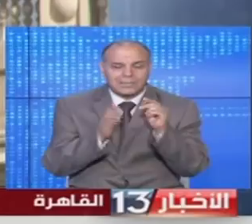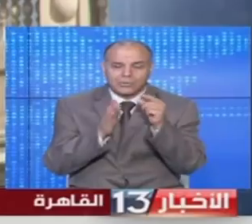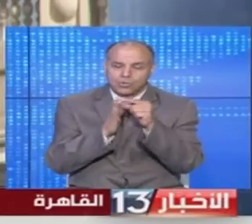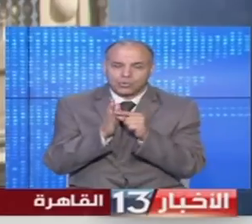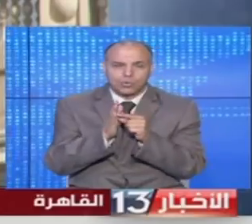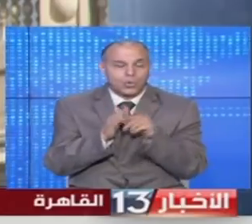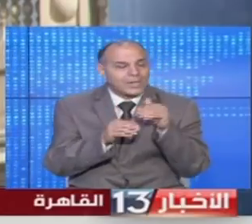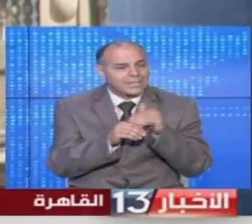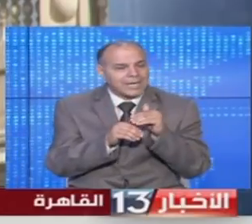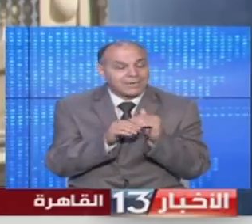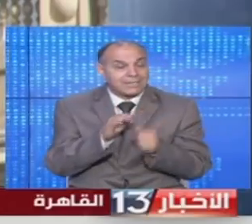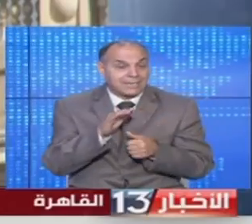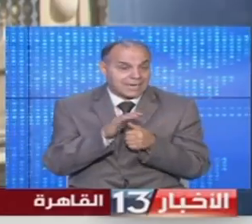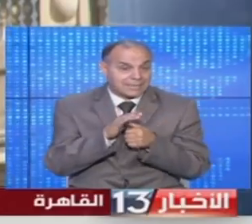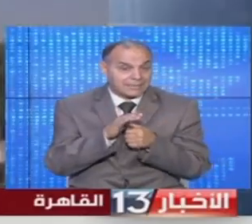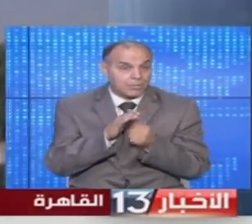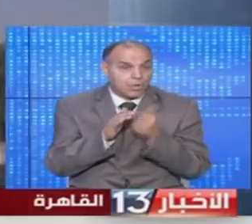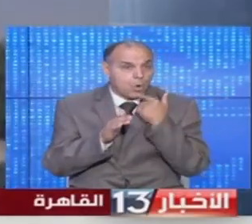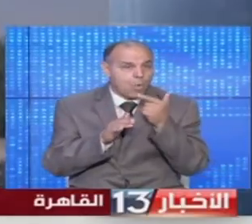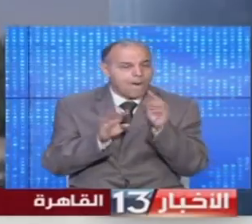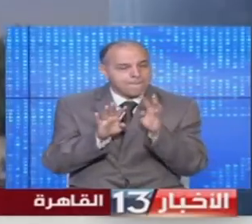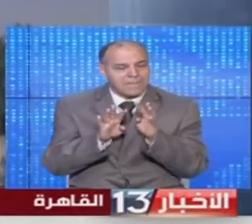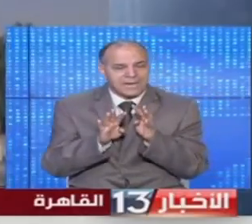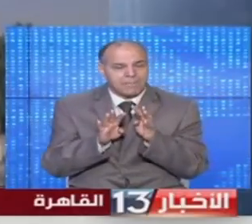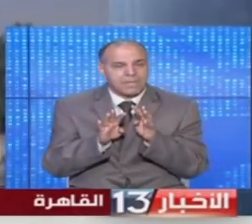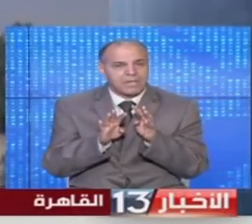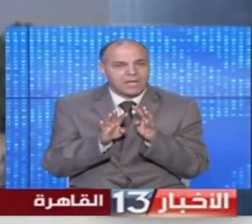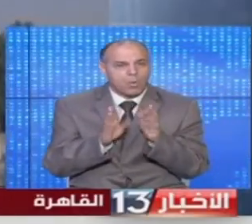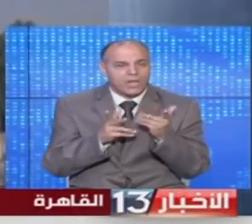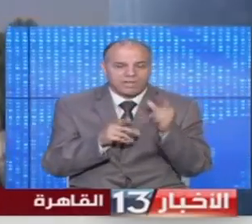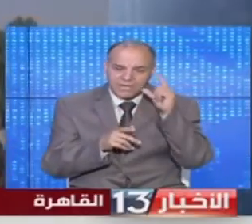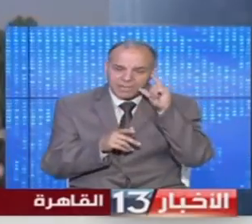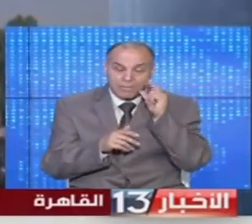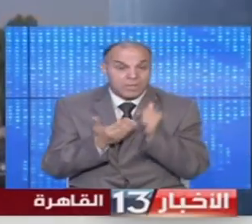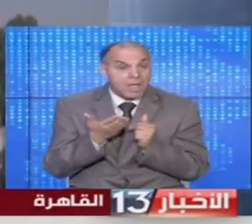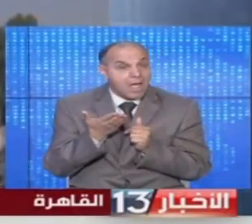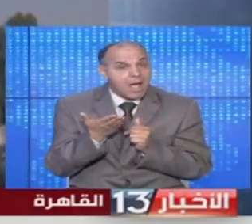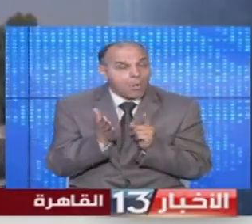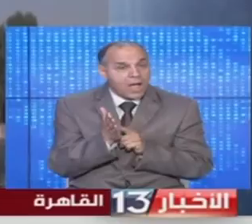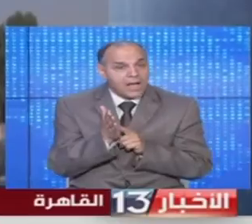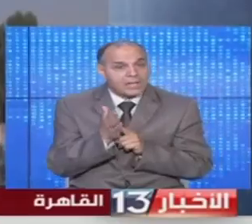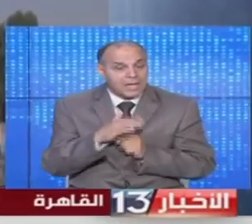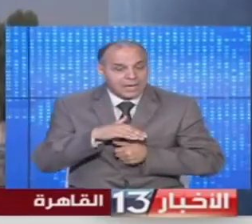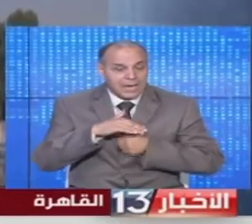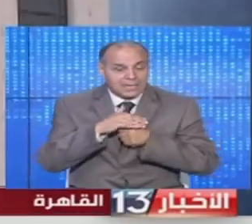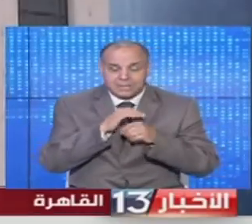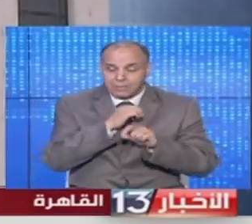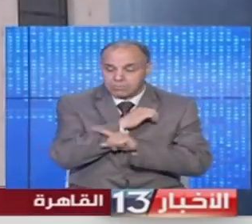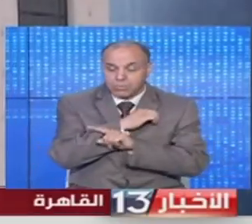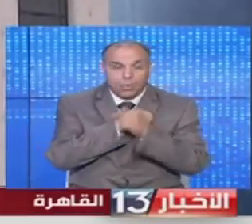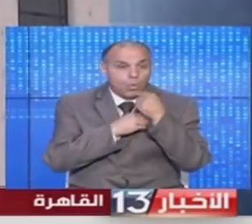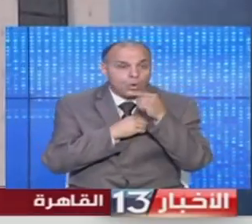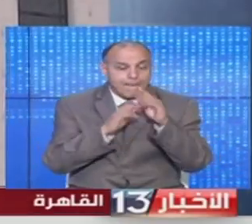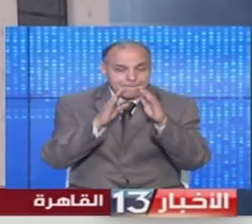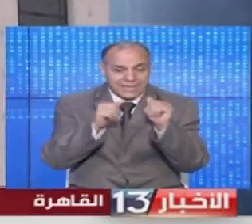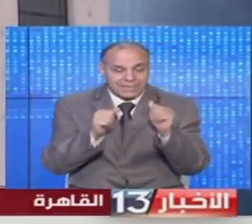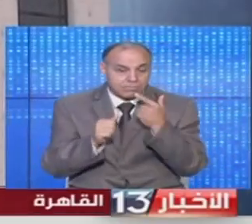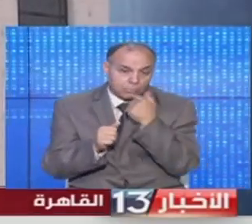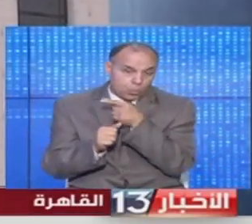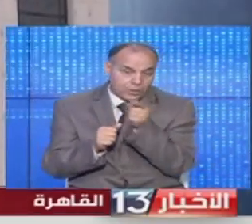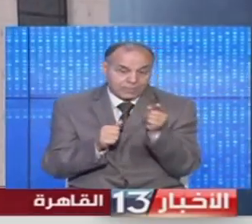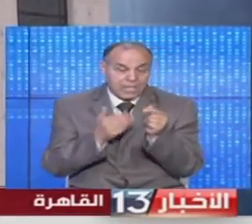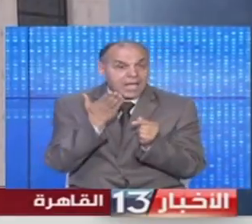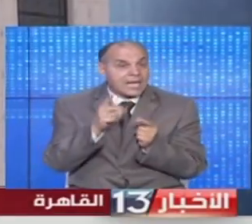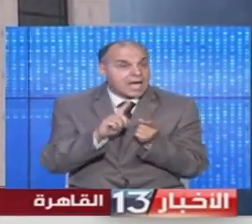والانتخابات الرئاسيه والبرلمانيه في ليبيا واكد رئيس المخابرات العامه المصريه عباس كامل